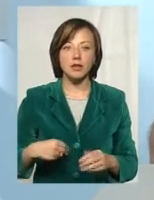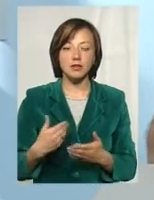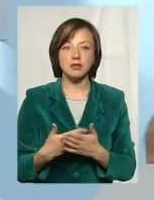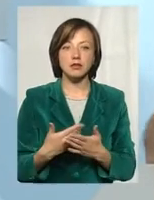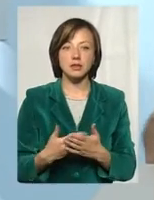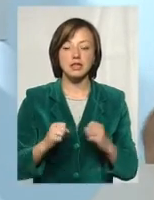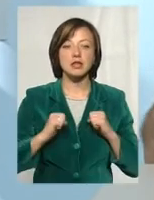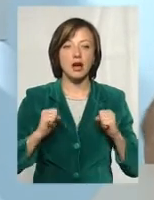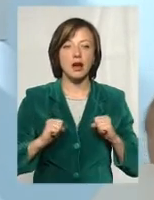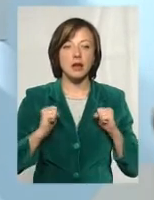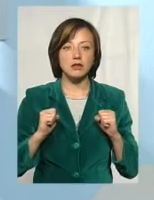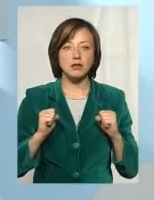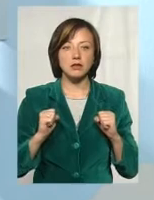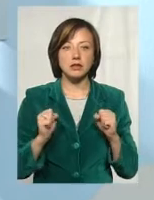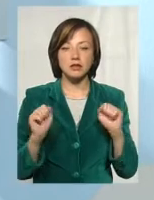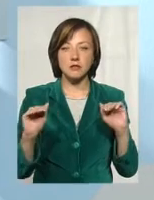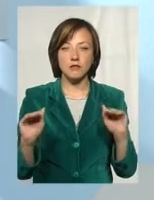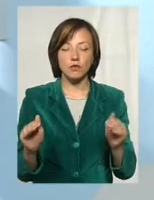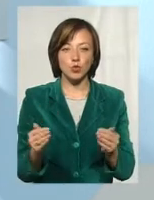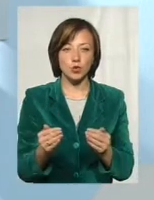Франція старається